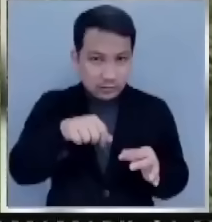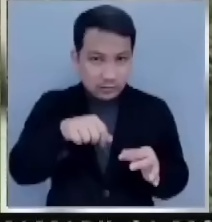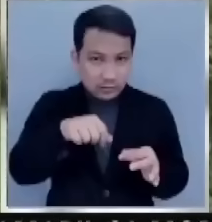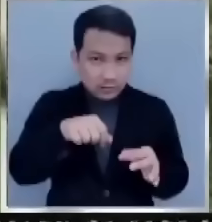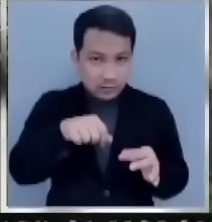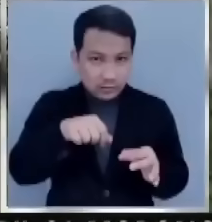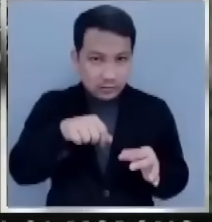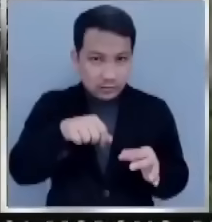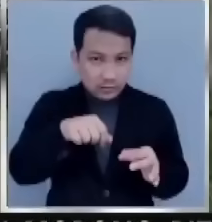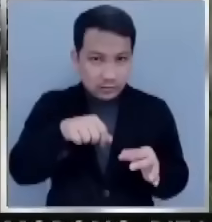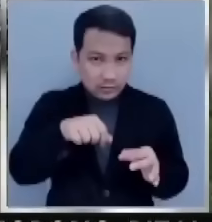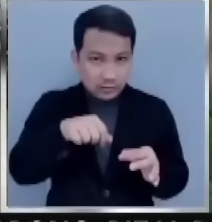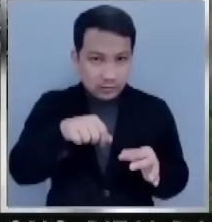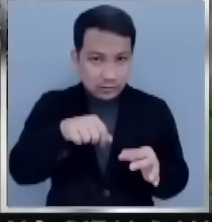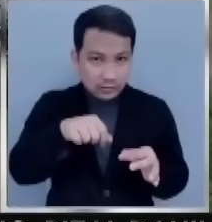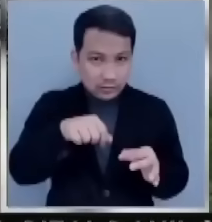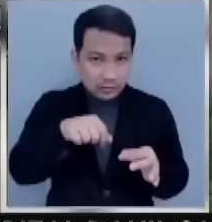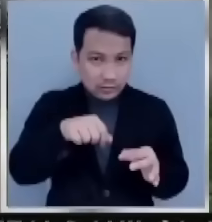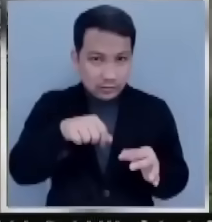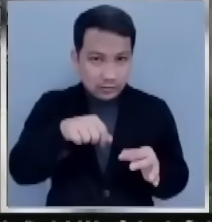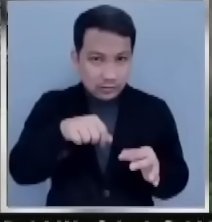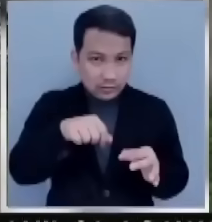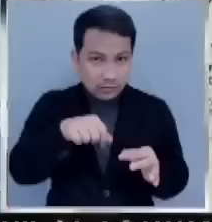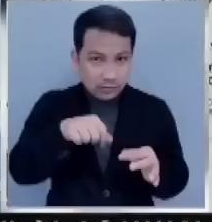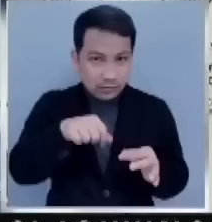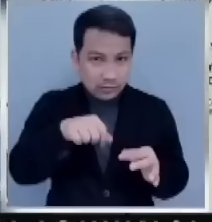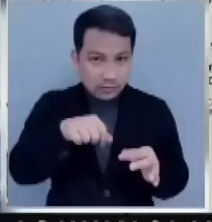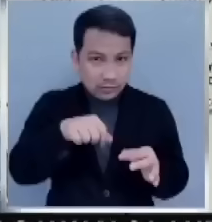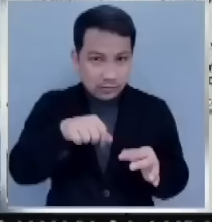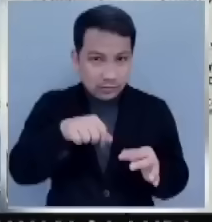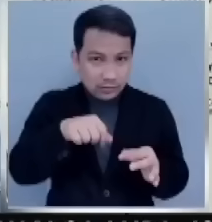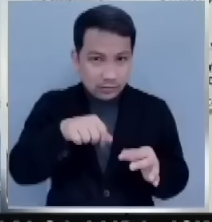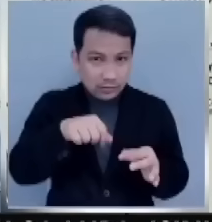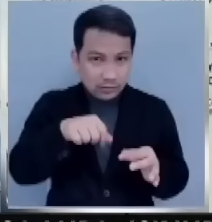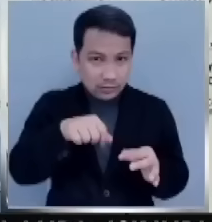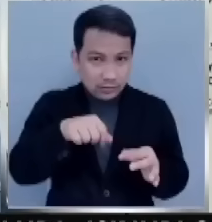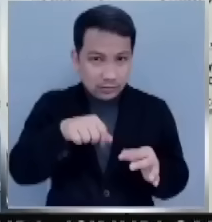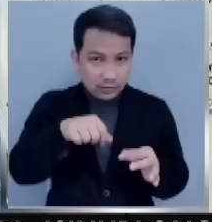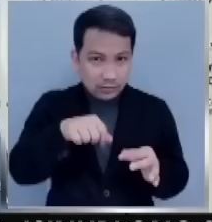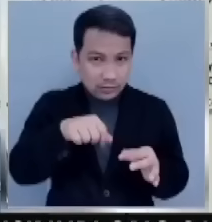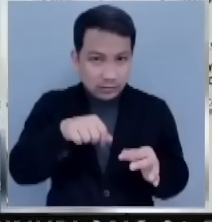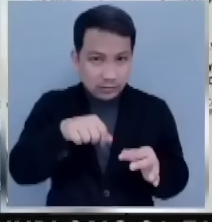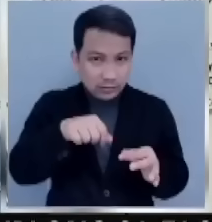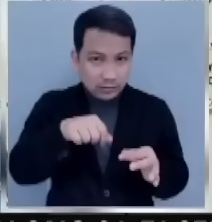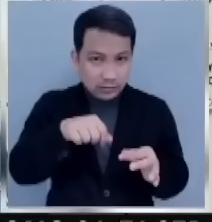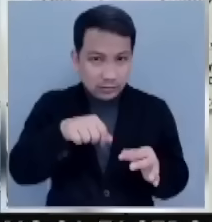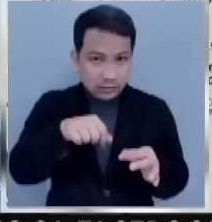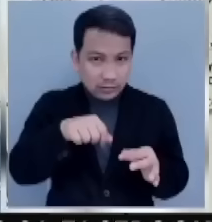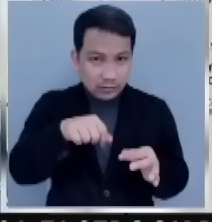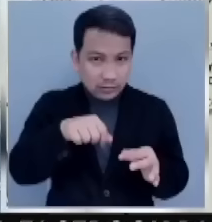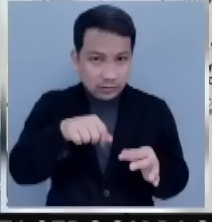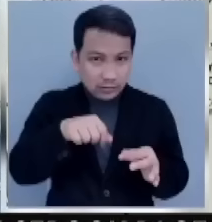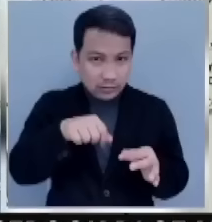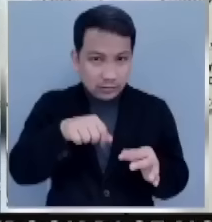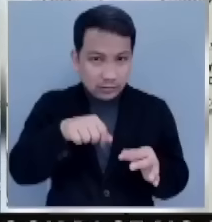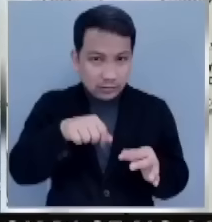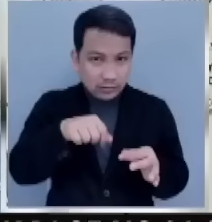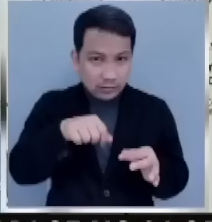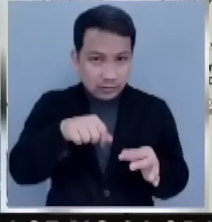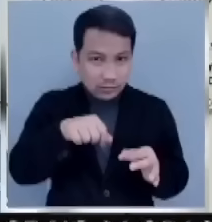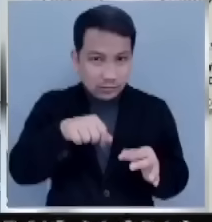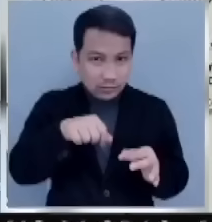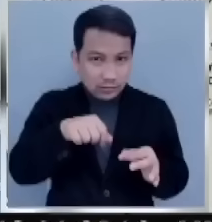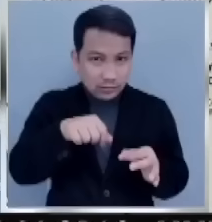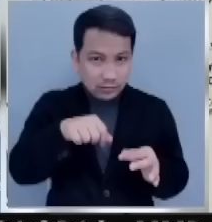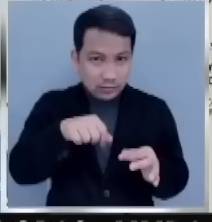bakod ng mga residente sa palibot ng mga lupang kanila umano. So hindi po kami ang makakapag-desisyon sino ba ang rightful owner. So si Korte